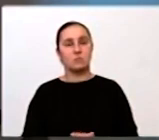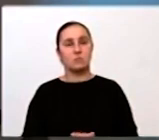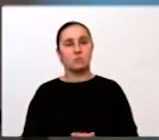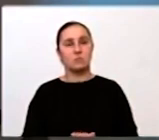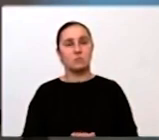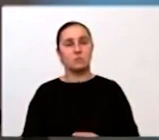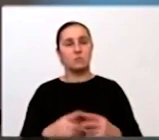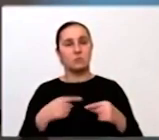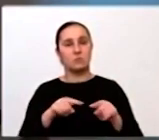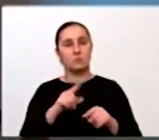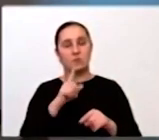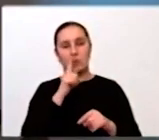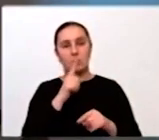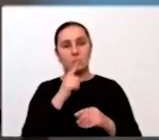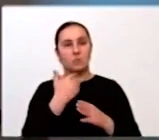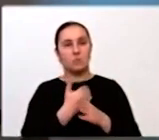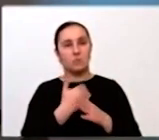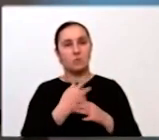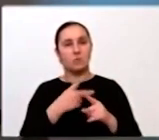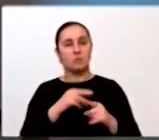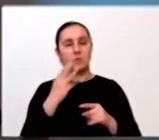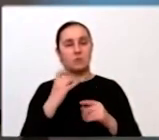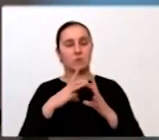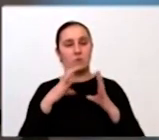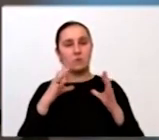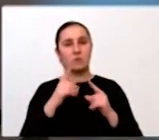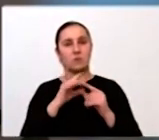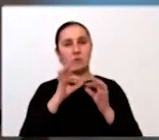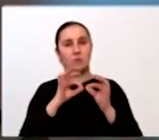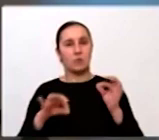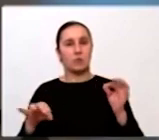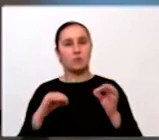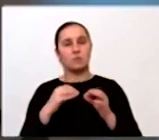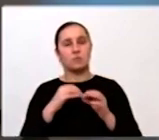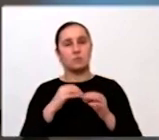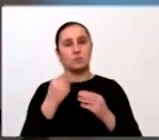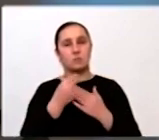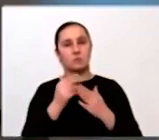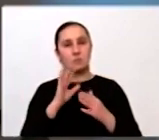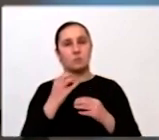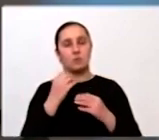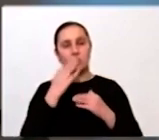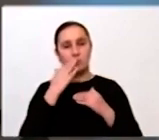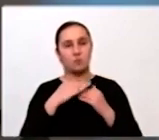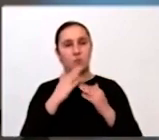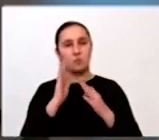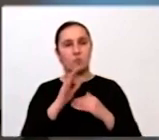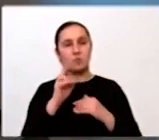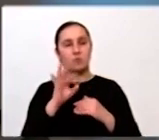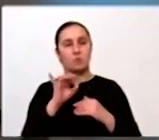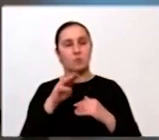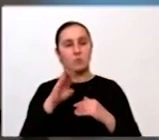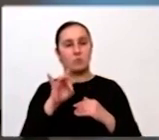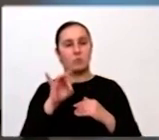Endi esa qalamcha orqali, demak, sharni iplarini ham chizib olishimiz kerak bo'ladi. Biroz yaqinlashtiramiz Ctrl